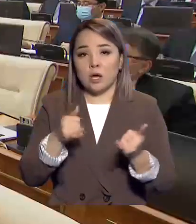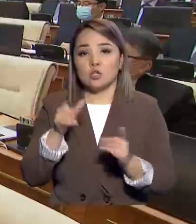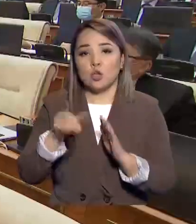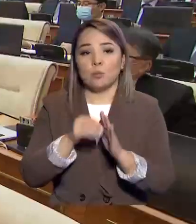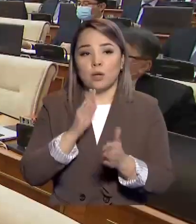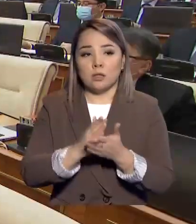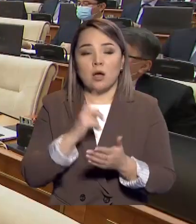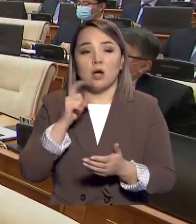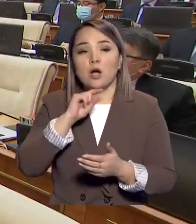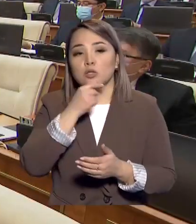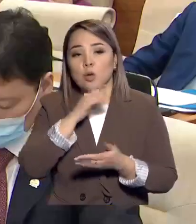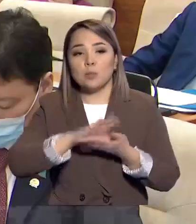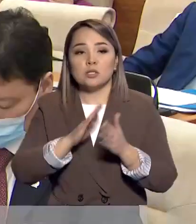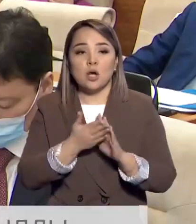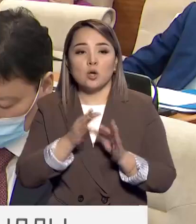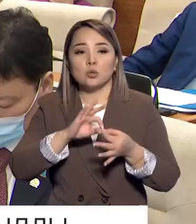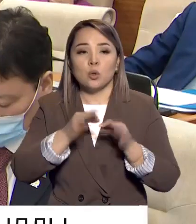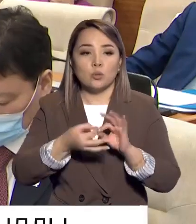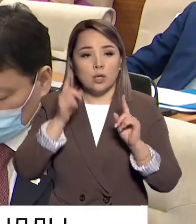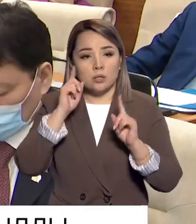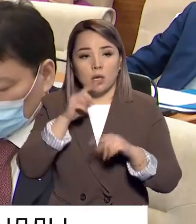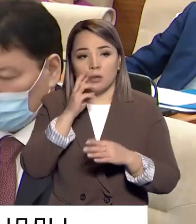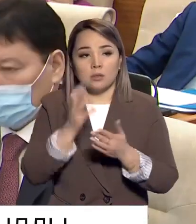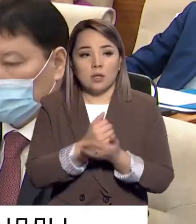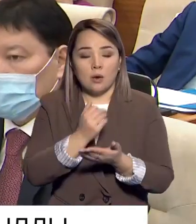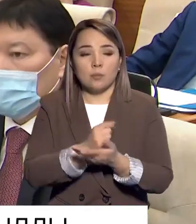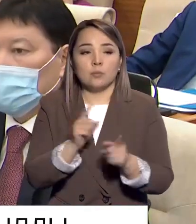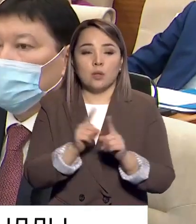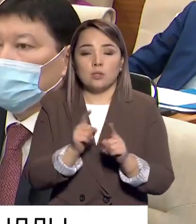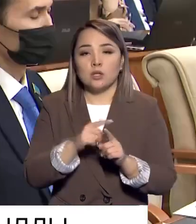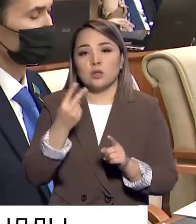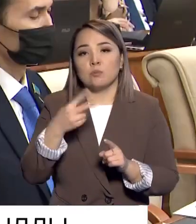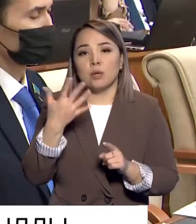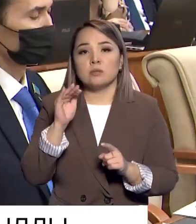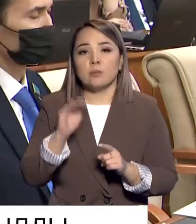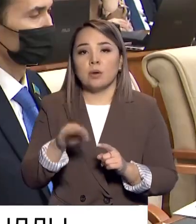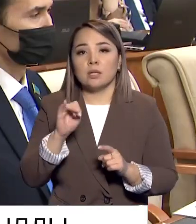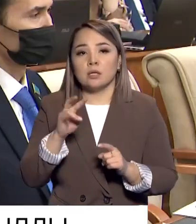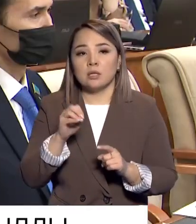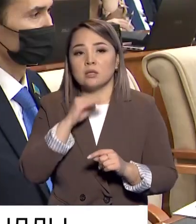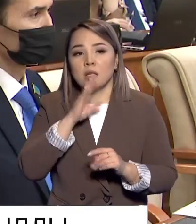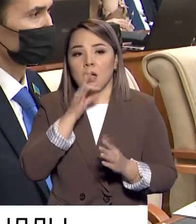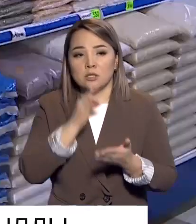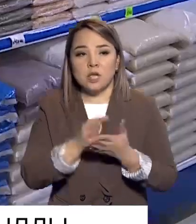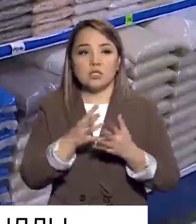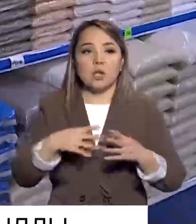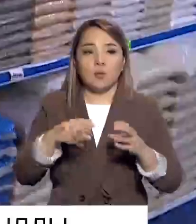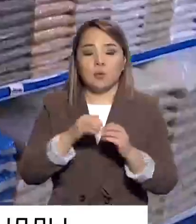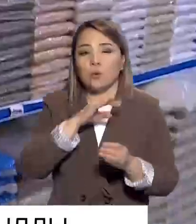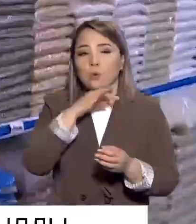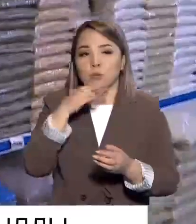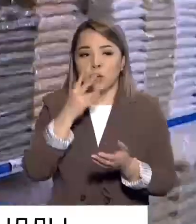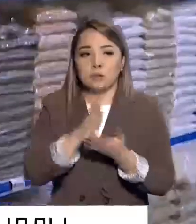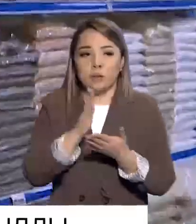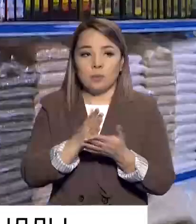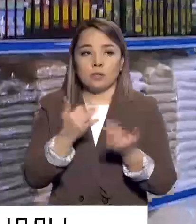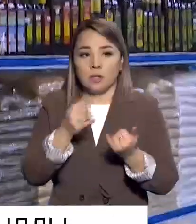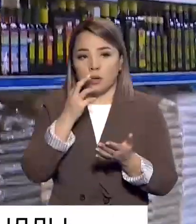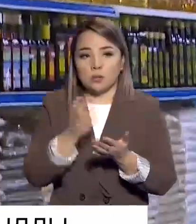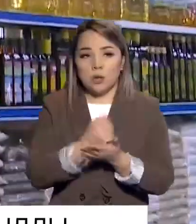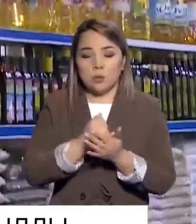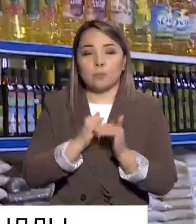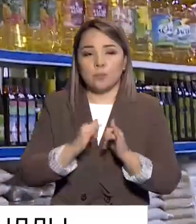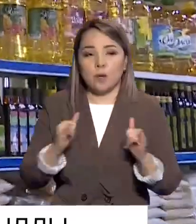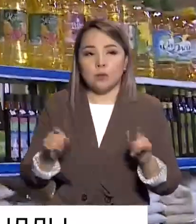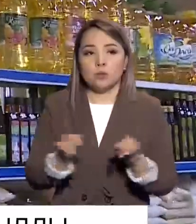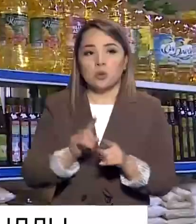айтуынша, қазір экономикалық жағдай күрделі. Табысы жан басына шаққанда 25 мың теңгеге жетпейтін жанұялар көп. Сондықтан жұрттың табысы